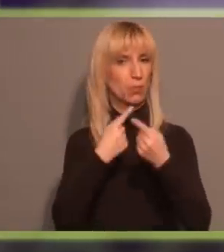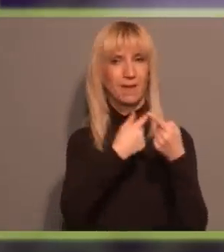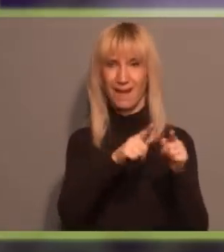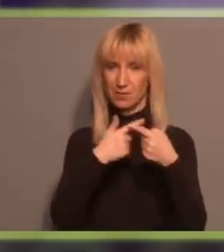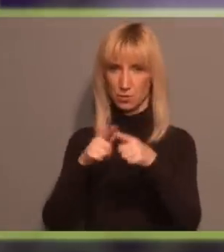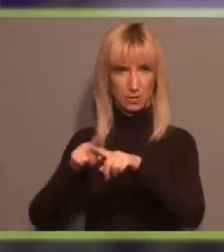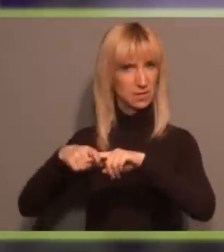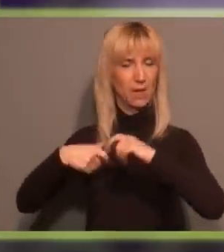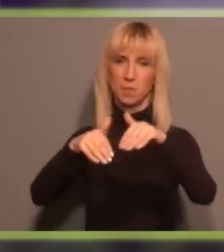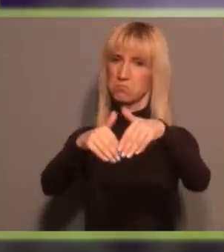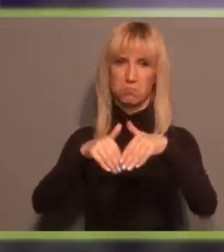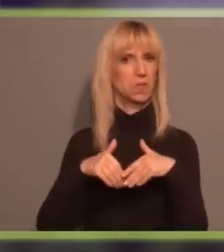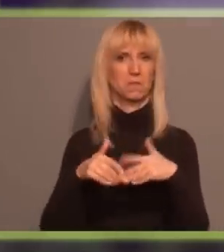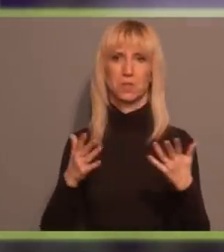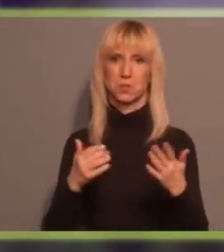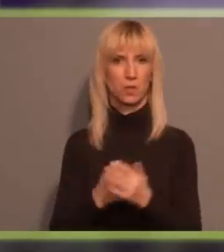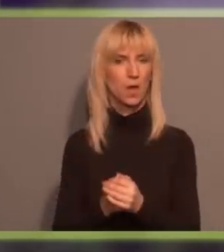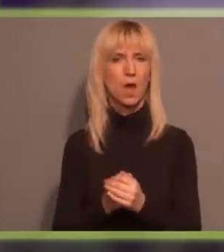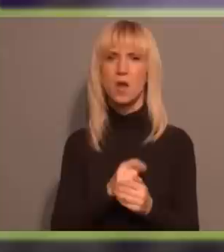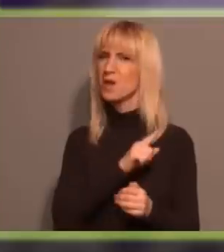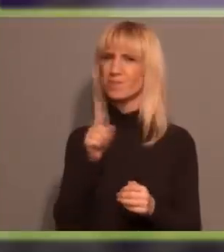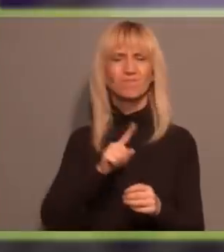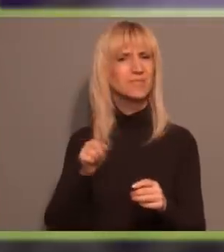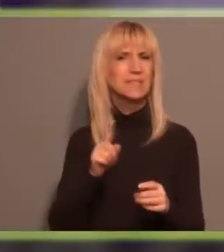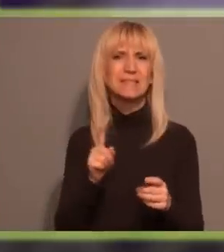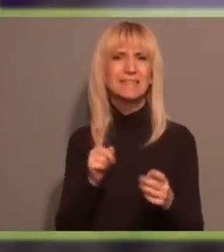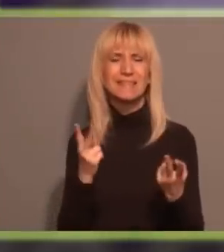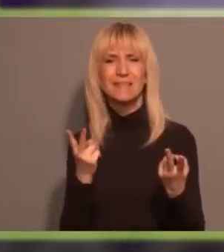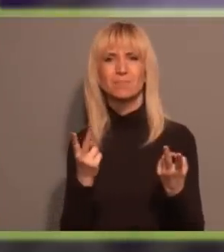prihvaćene različite stvari. Nije kao,